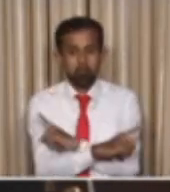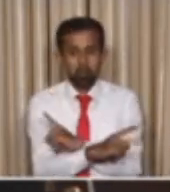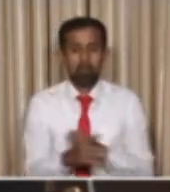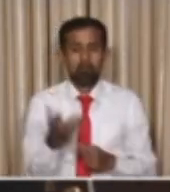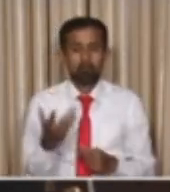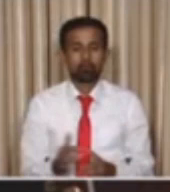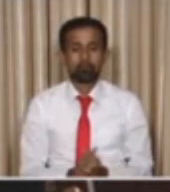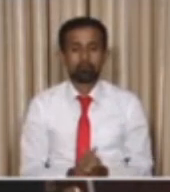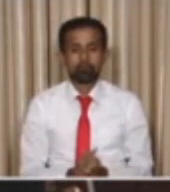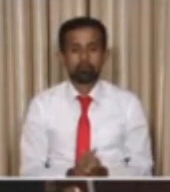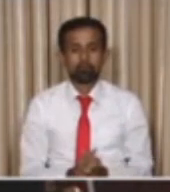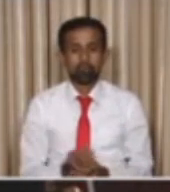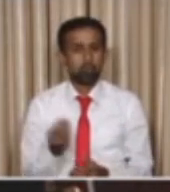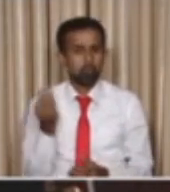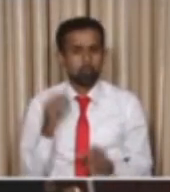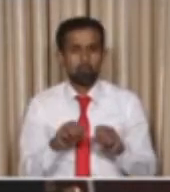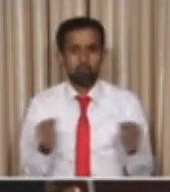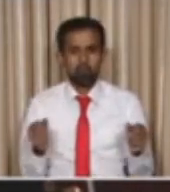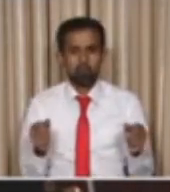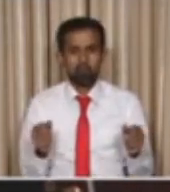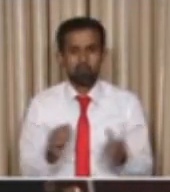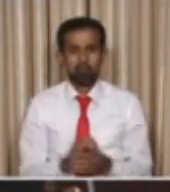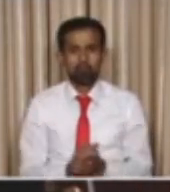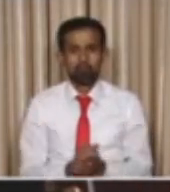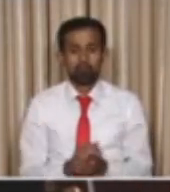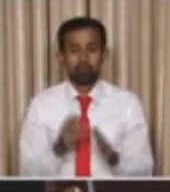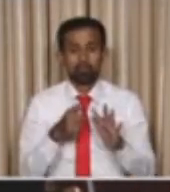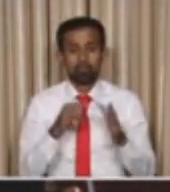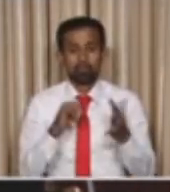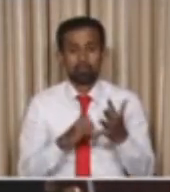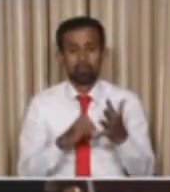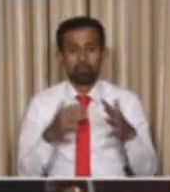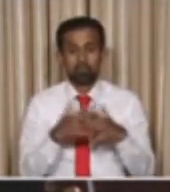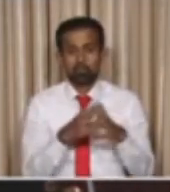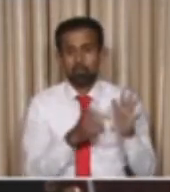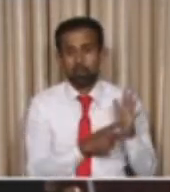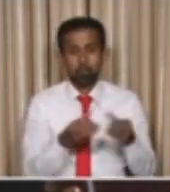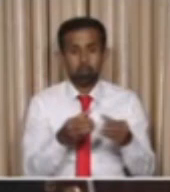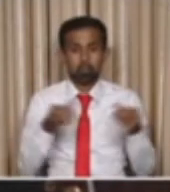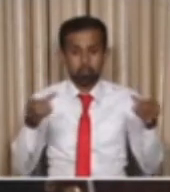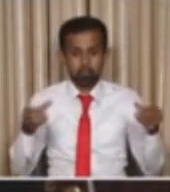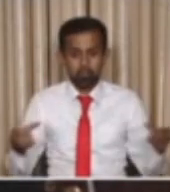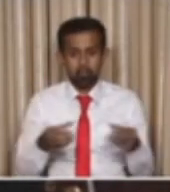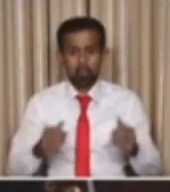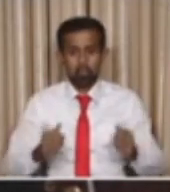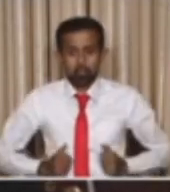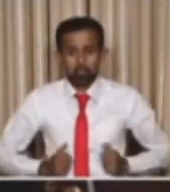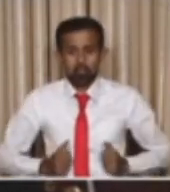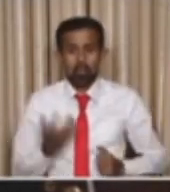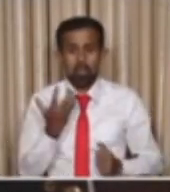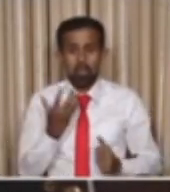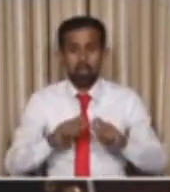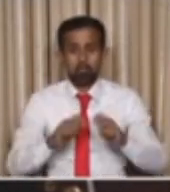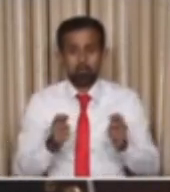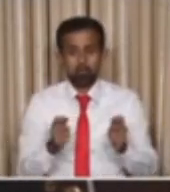වෙලා තිබෙනවා. ආසන්නතම බිඳවැටීම ESWL යන්ත්‍රය. මේ යන්ත්‍රය වකුගඩුවල ගල් කුඩු කරන